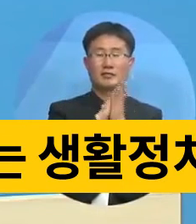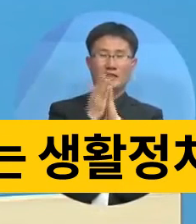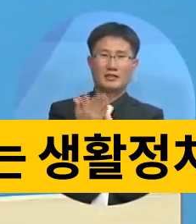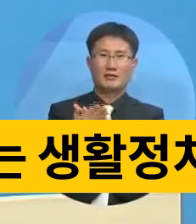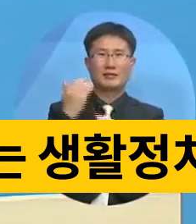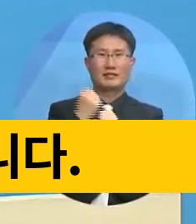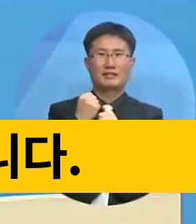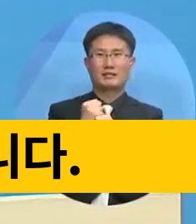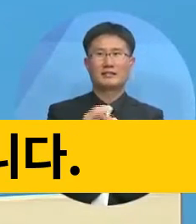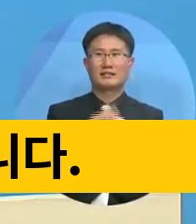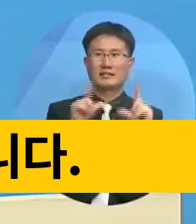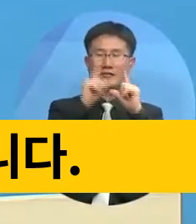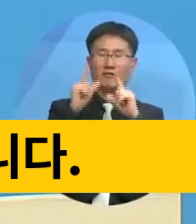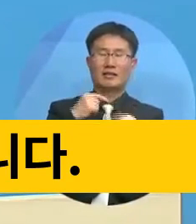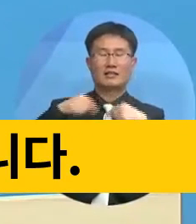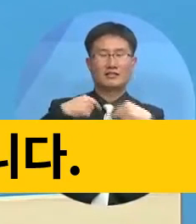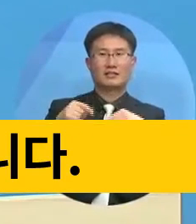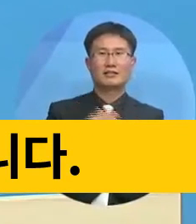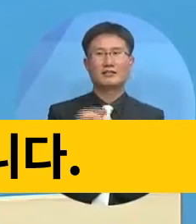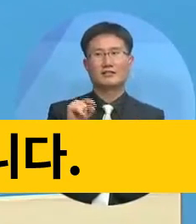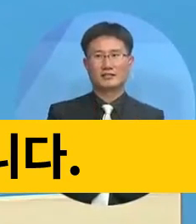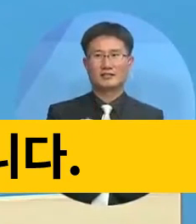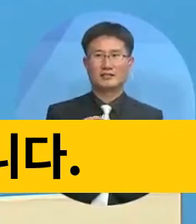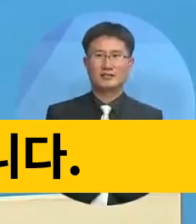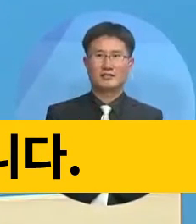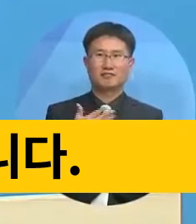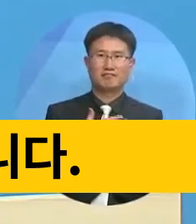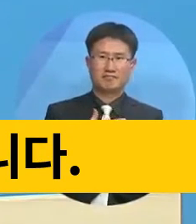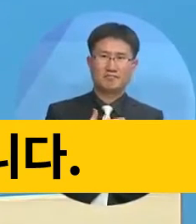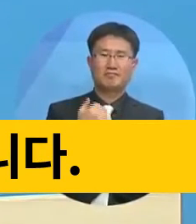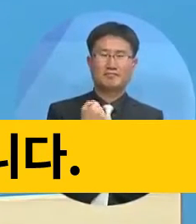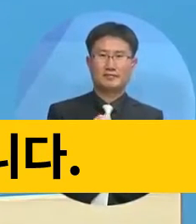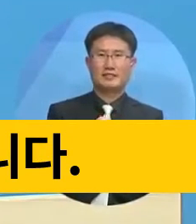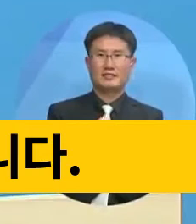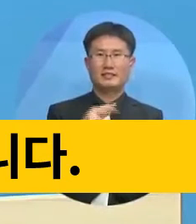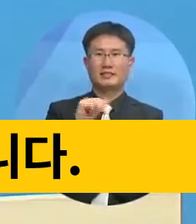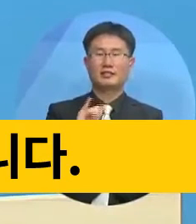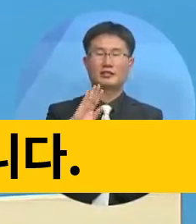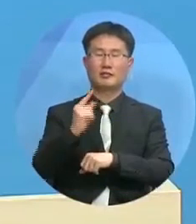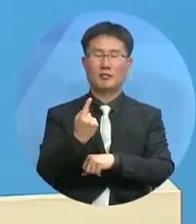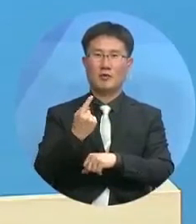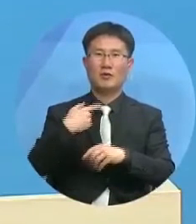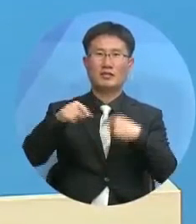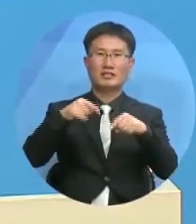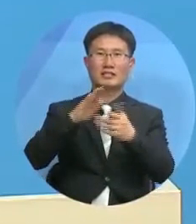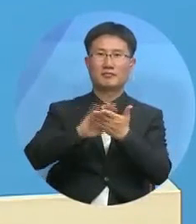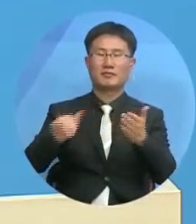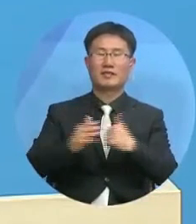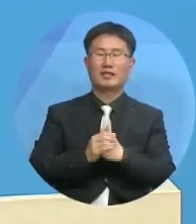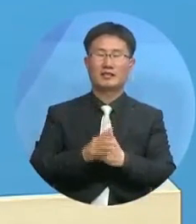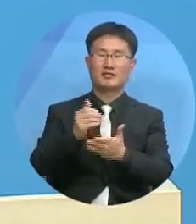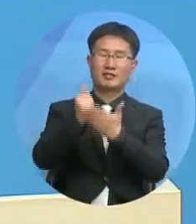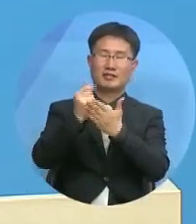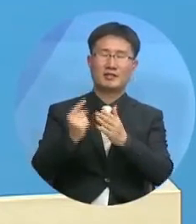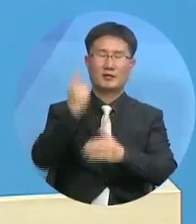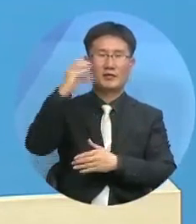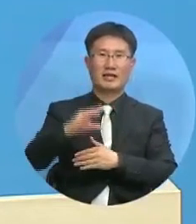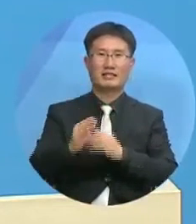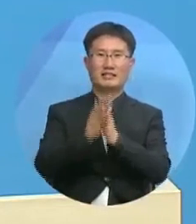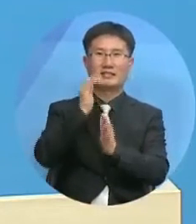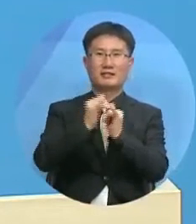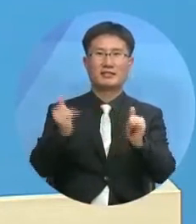만들어내는 생활정치, 그것이 제가 추구하는 진보 정치입니다. 존경하는 고향 시민